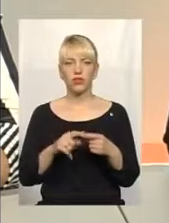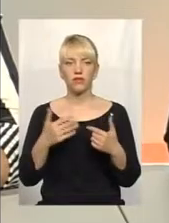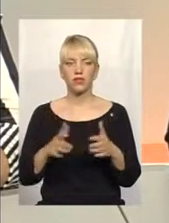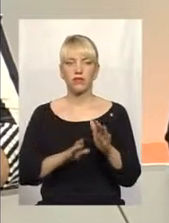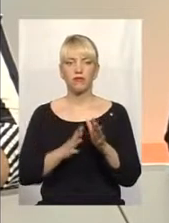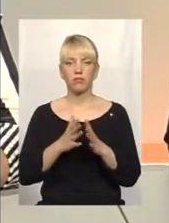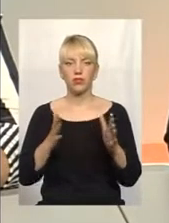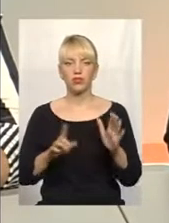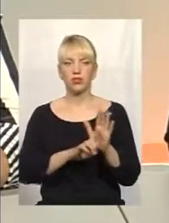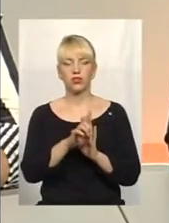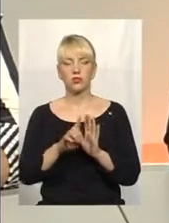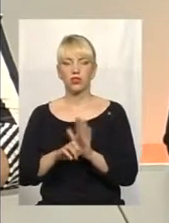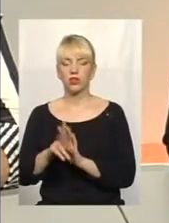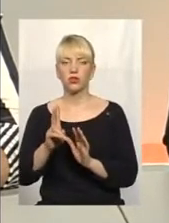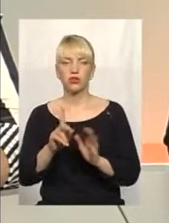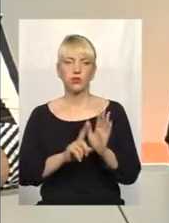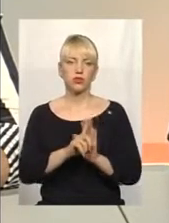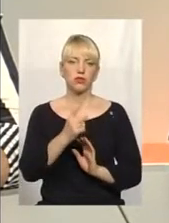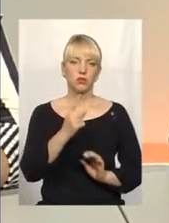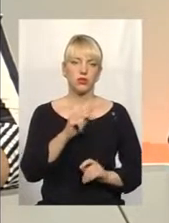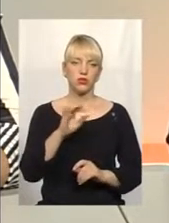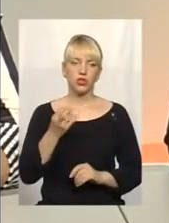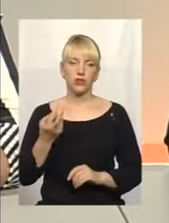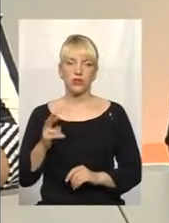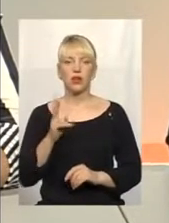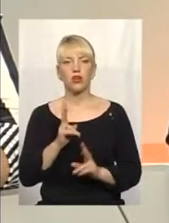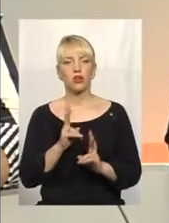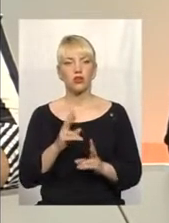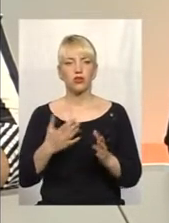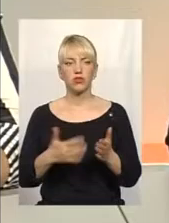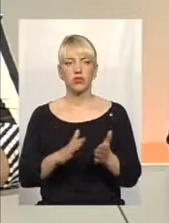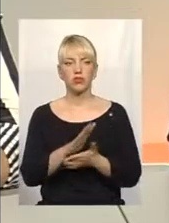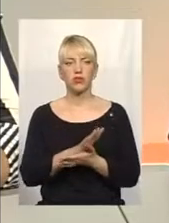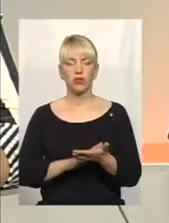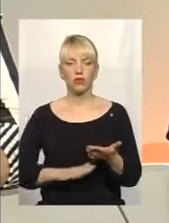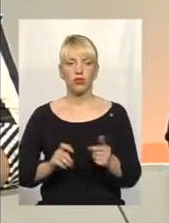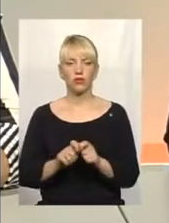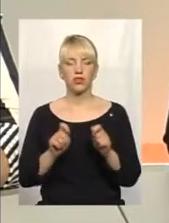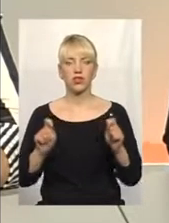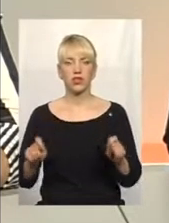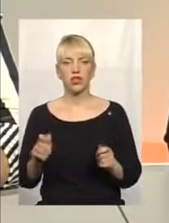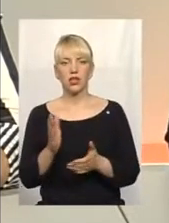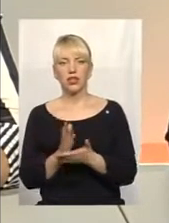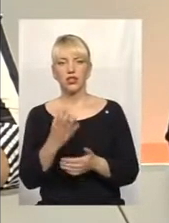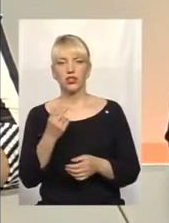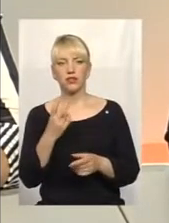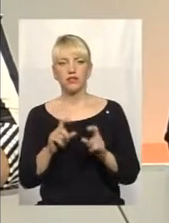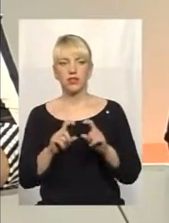розпочали. Дехто розпочав з 1 червня, дехто розпочав, от, власне, продовжує відкриття. Є ще два заклади,